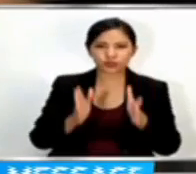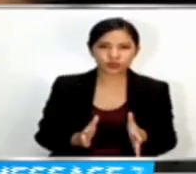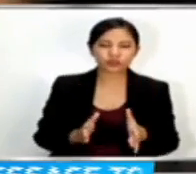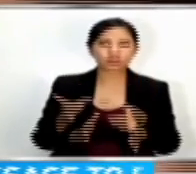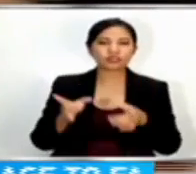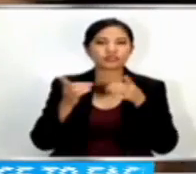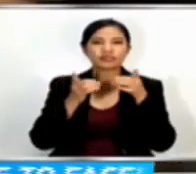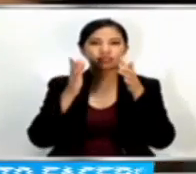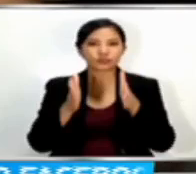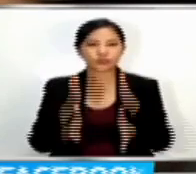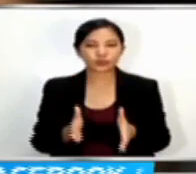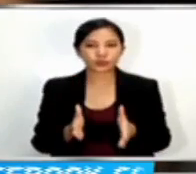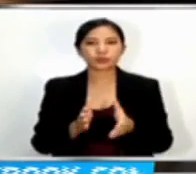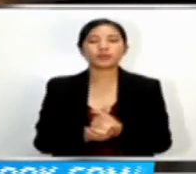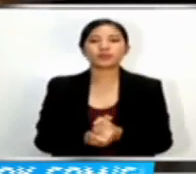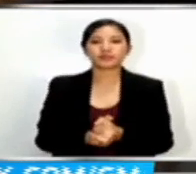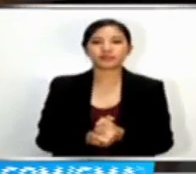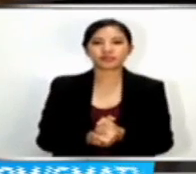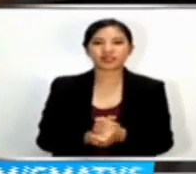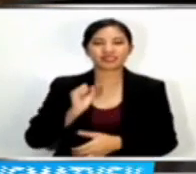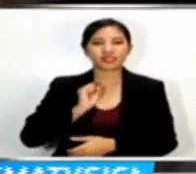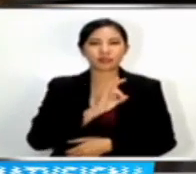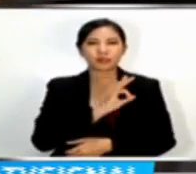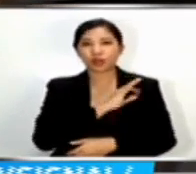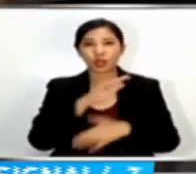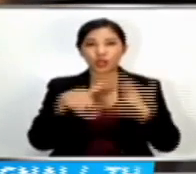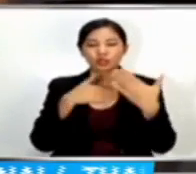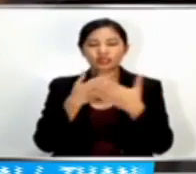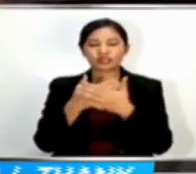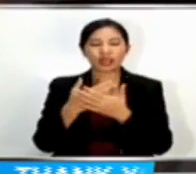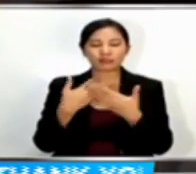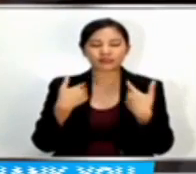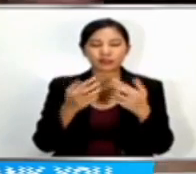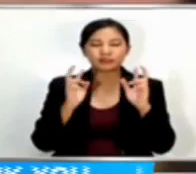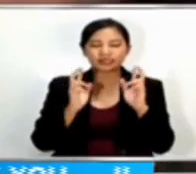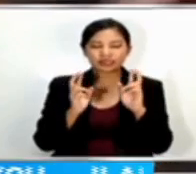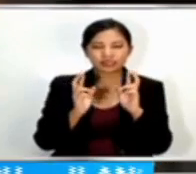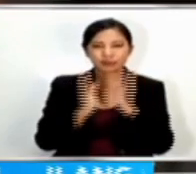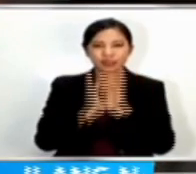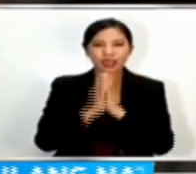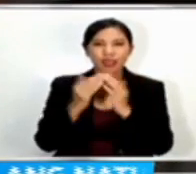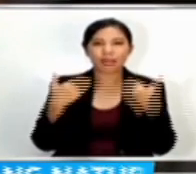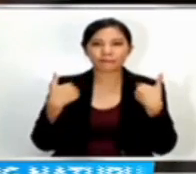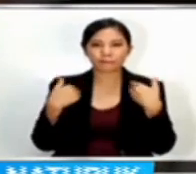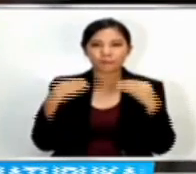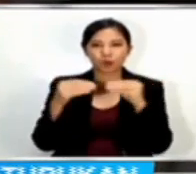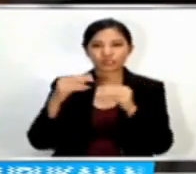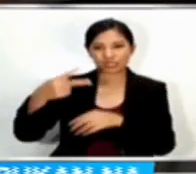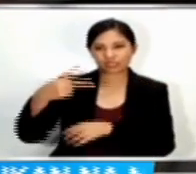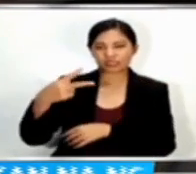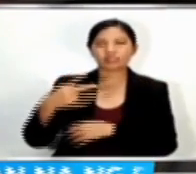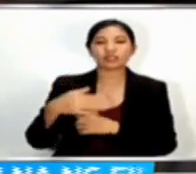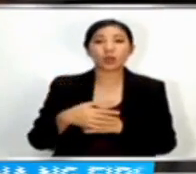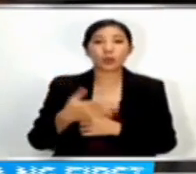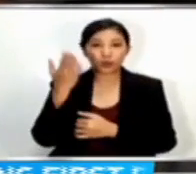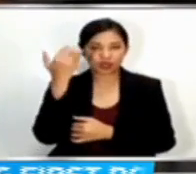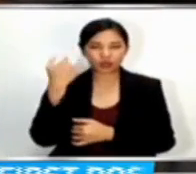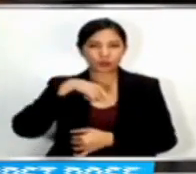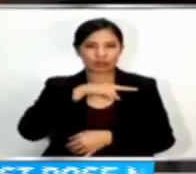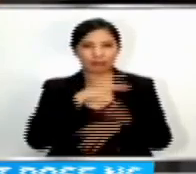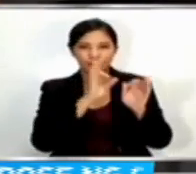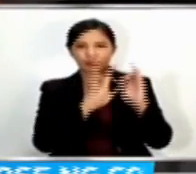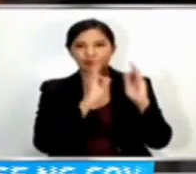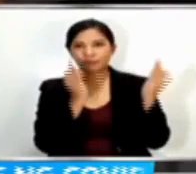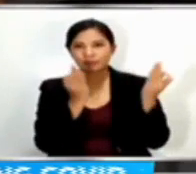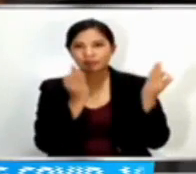crew and staff, lahat. Kasi nga, yung samahan namin, hindi na kami magkakatrabaho lang, kundi isang buong pamilya na talaga, titular. Kaya